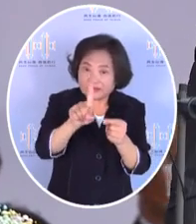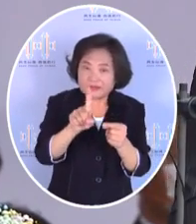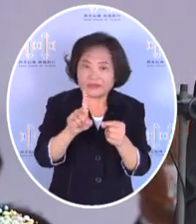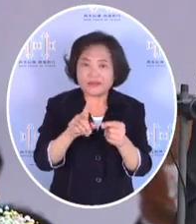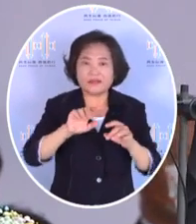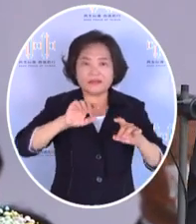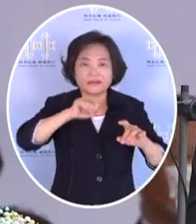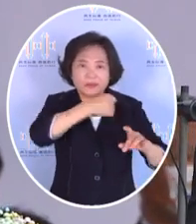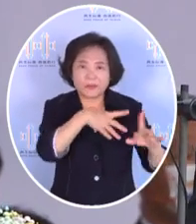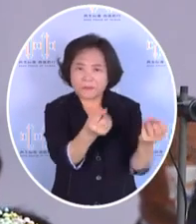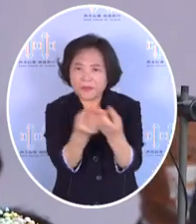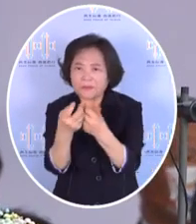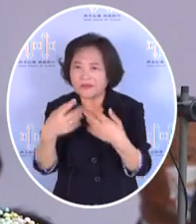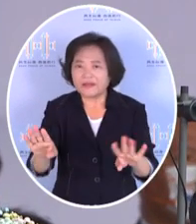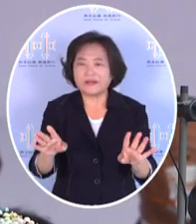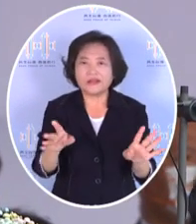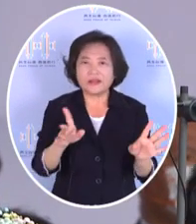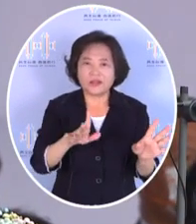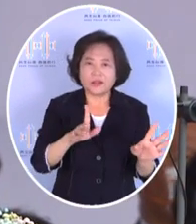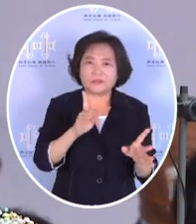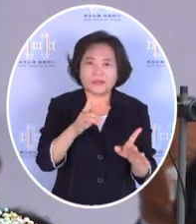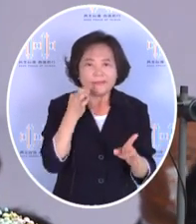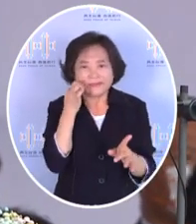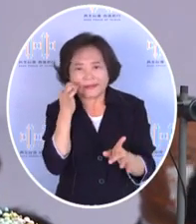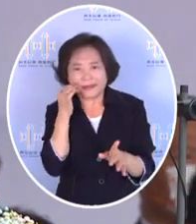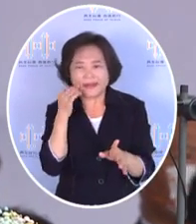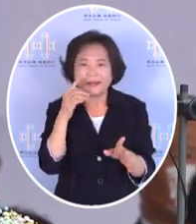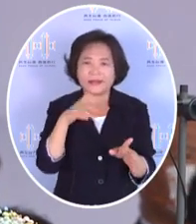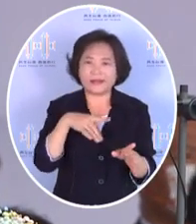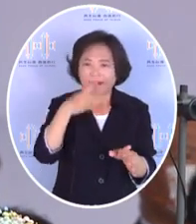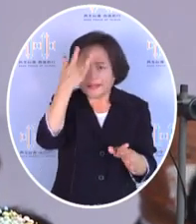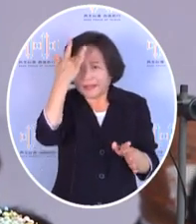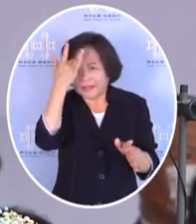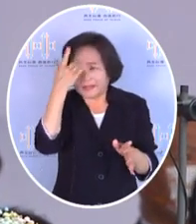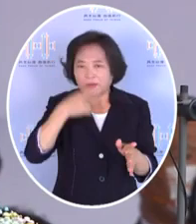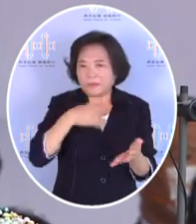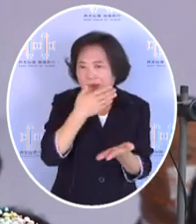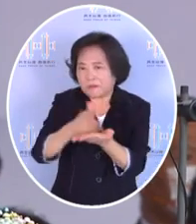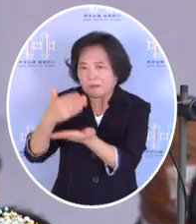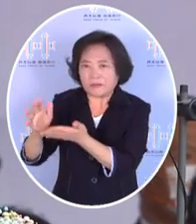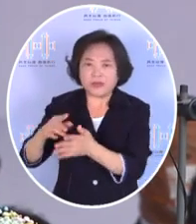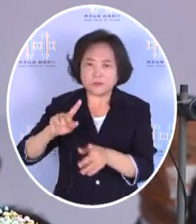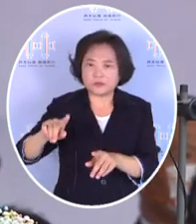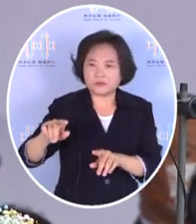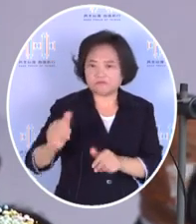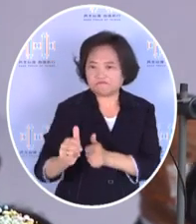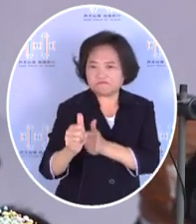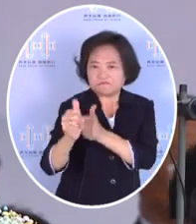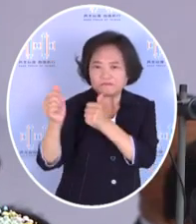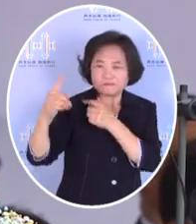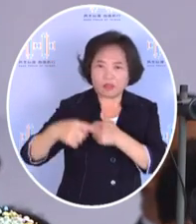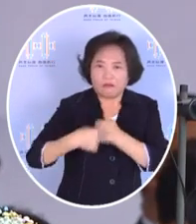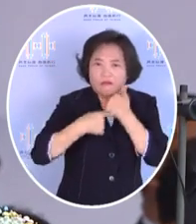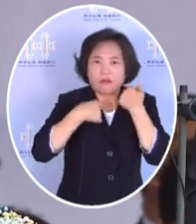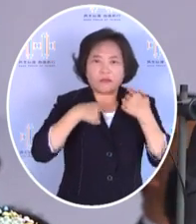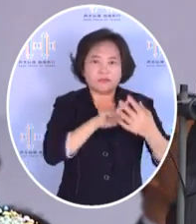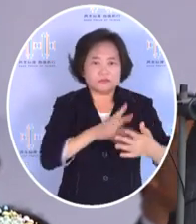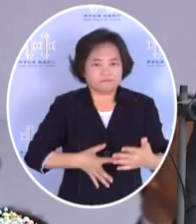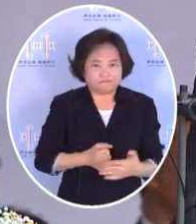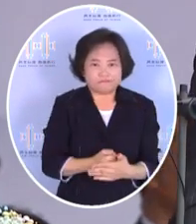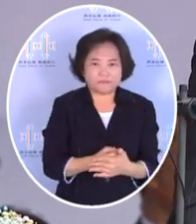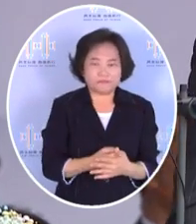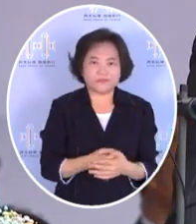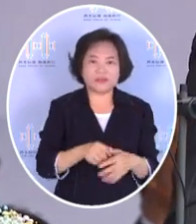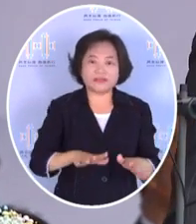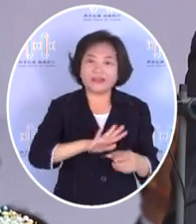切，困境磨练出我们的坚韧，挑战激发我们的志气。一场疫